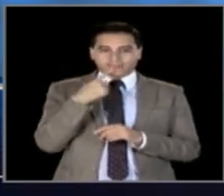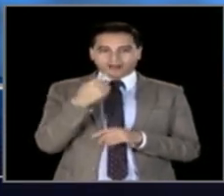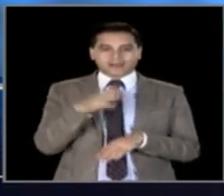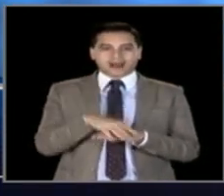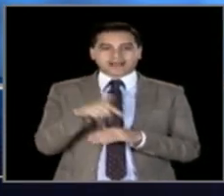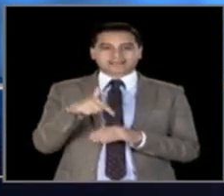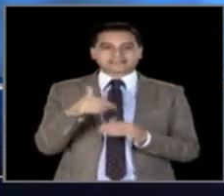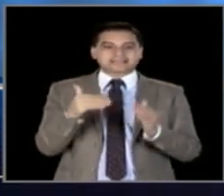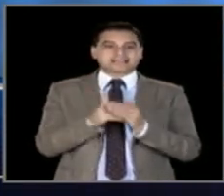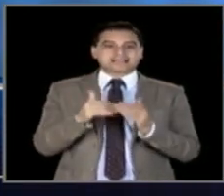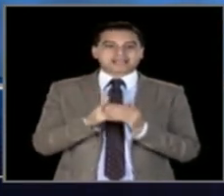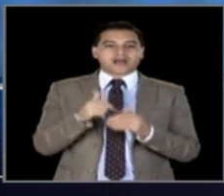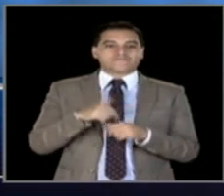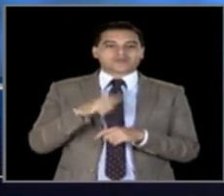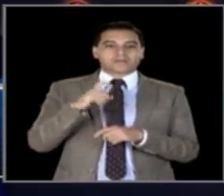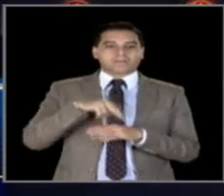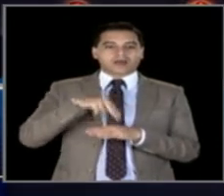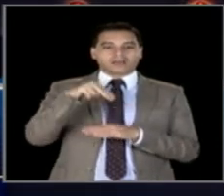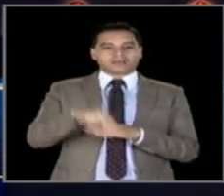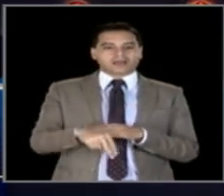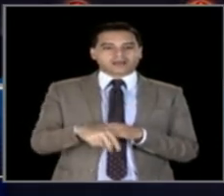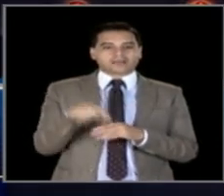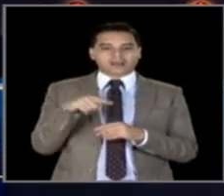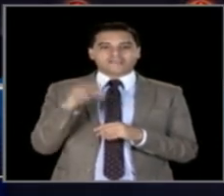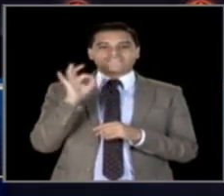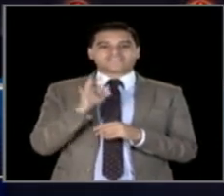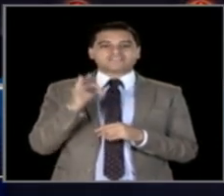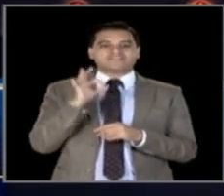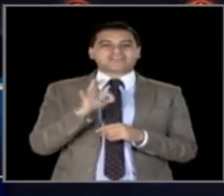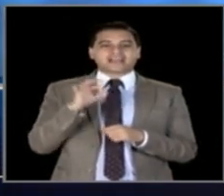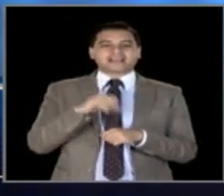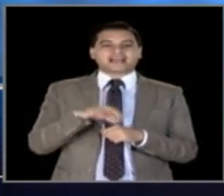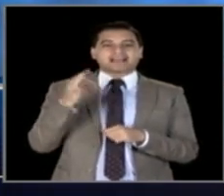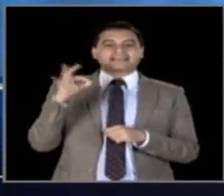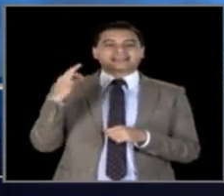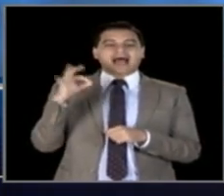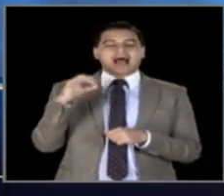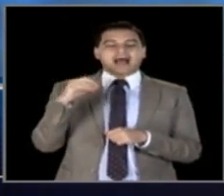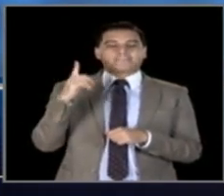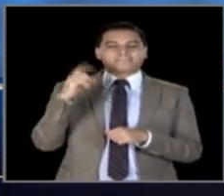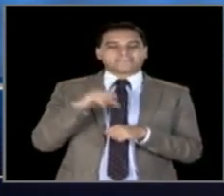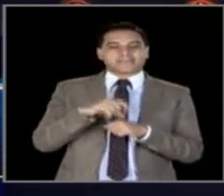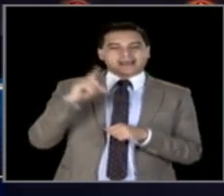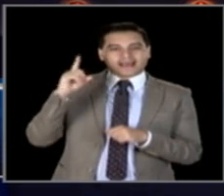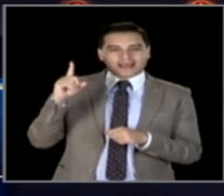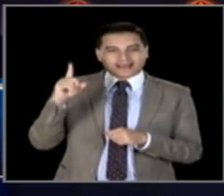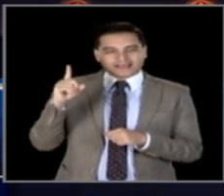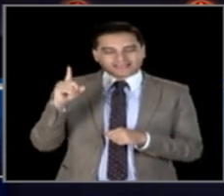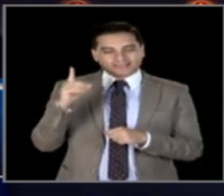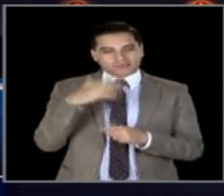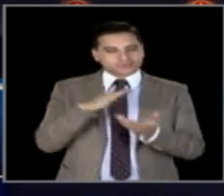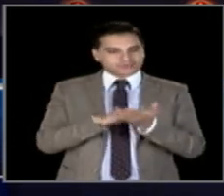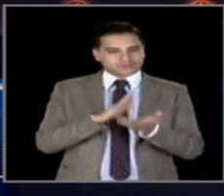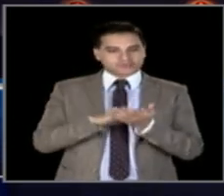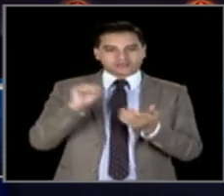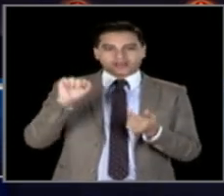أيام تحت المية. ده كان في دهب في البحر الأحمر. نحيي كلنا صدام